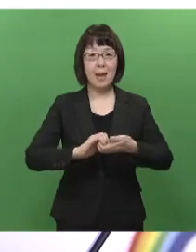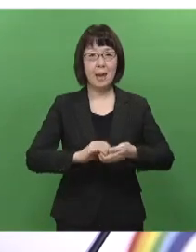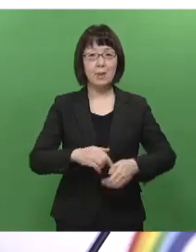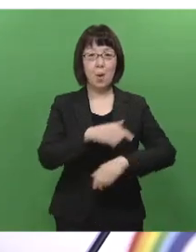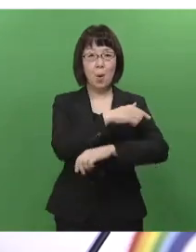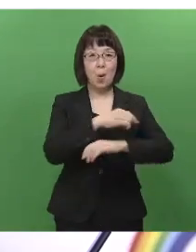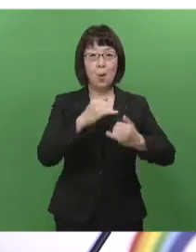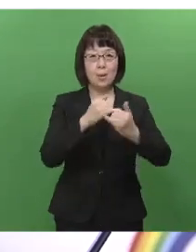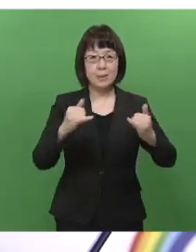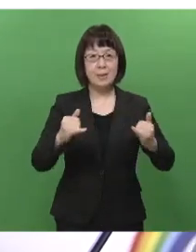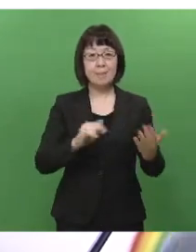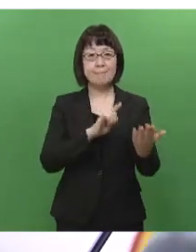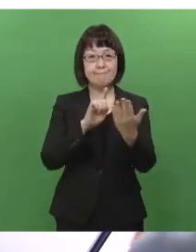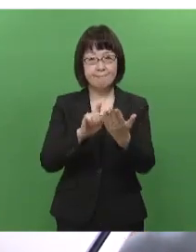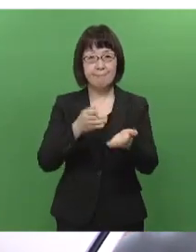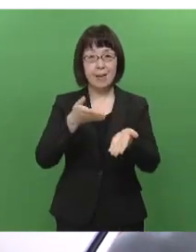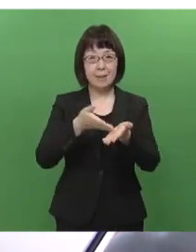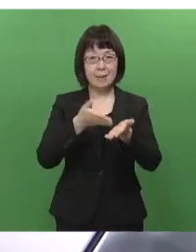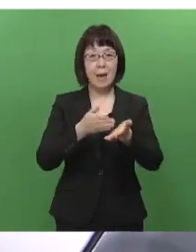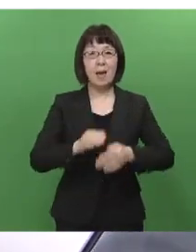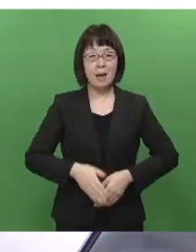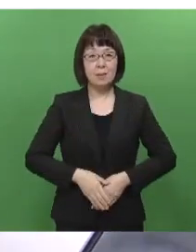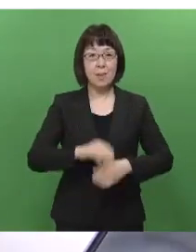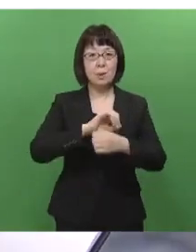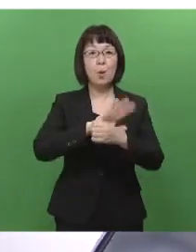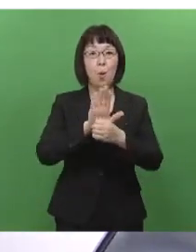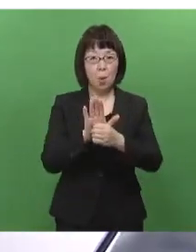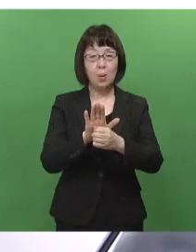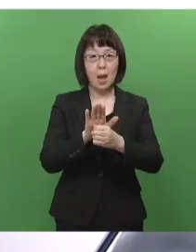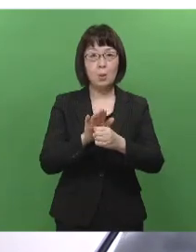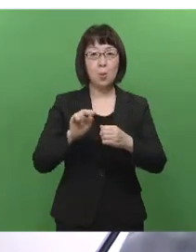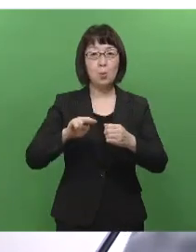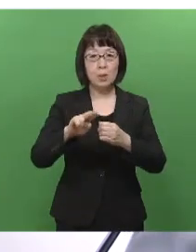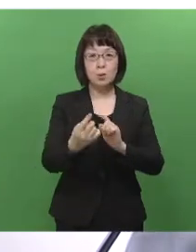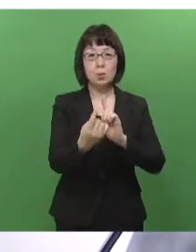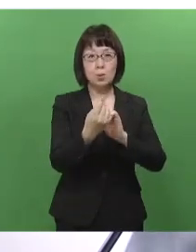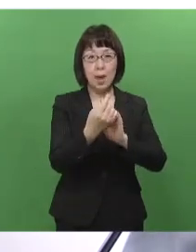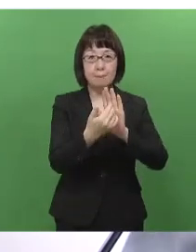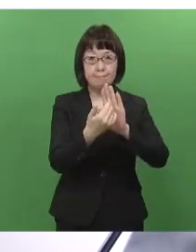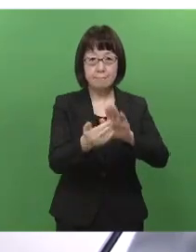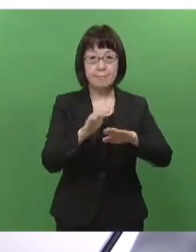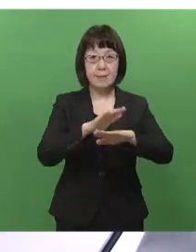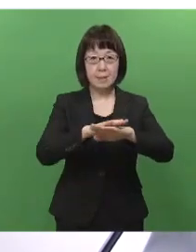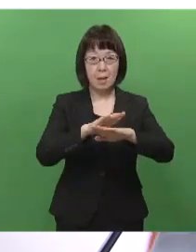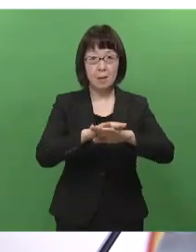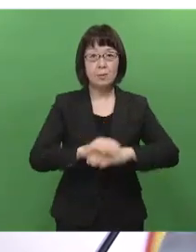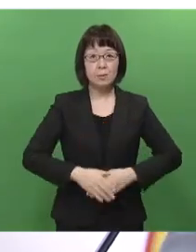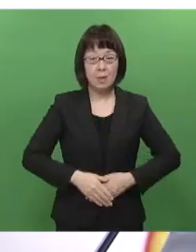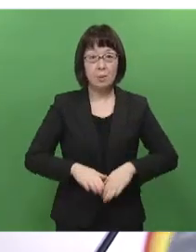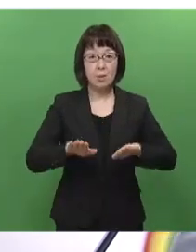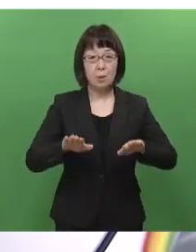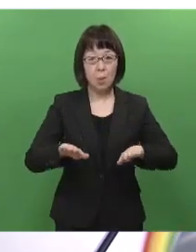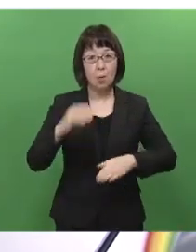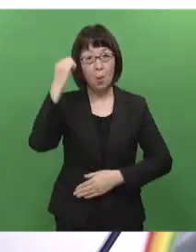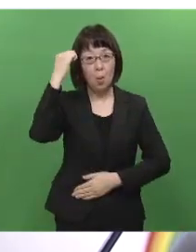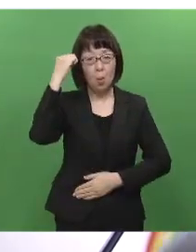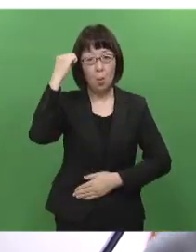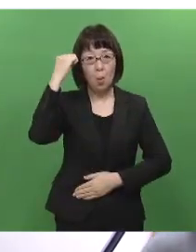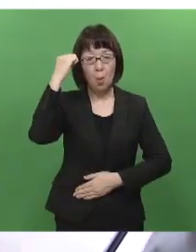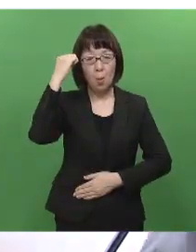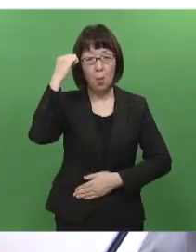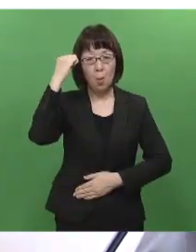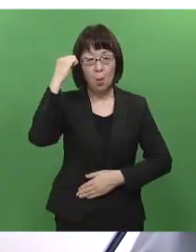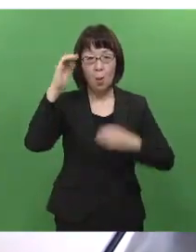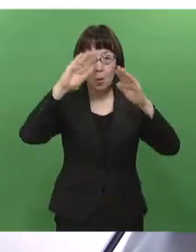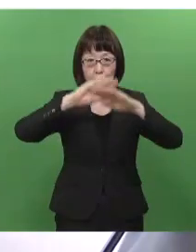。まずコロナウイルス対策であります。今日の午前0時でござい